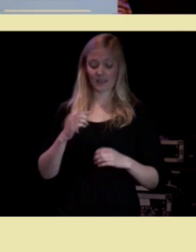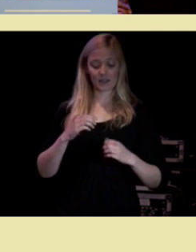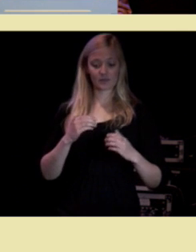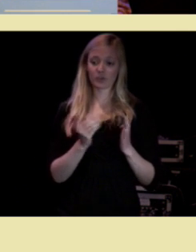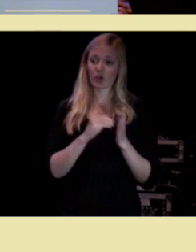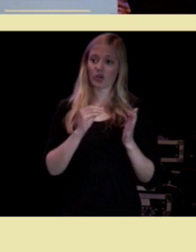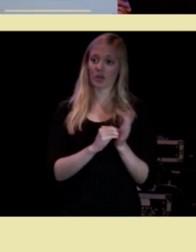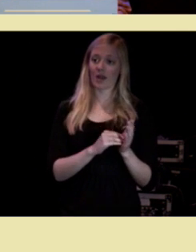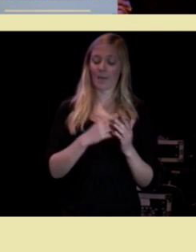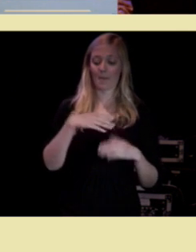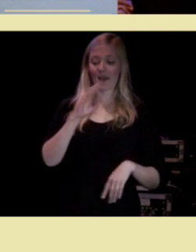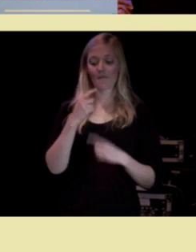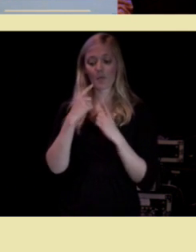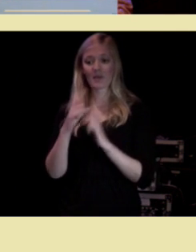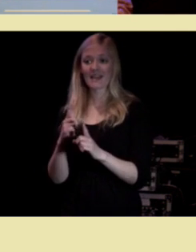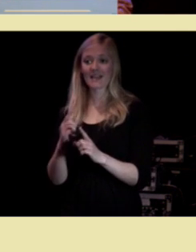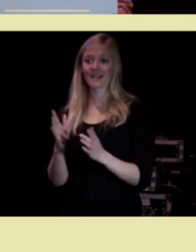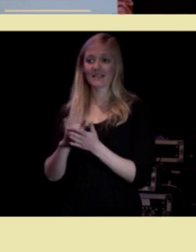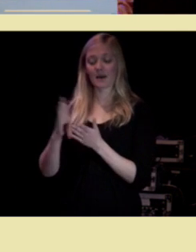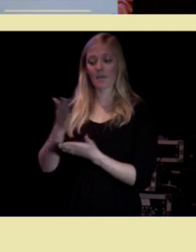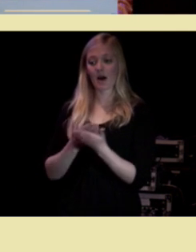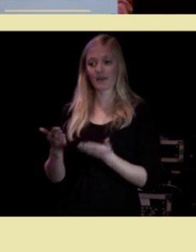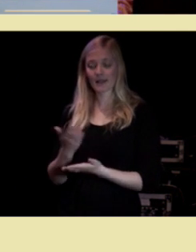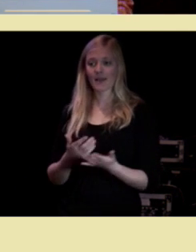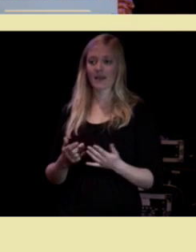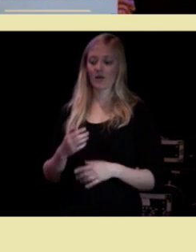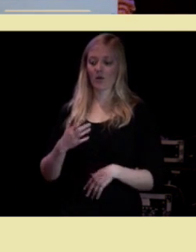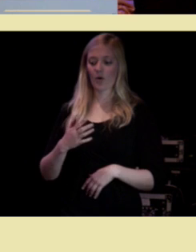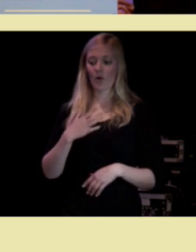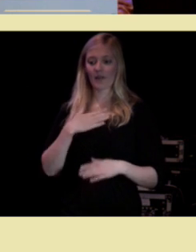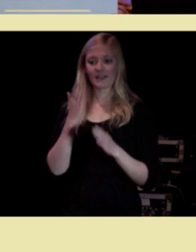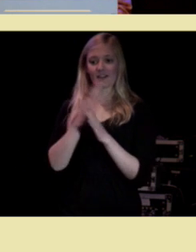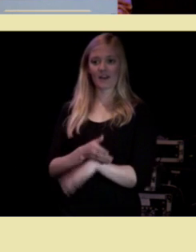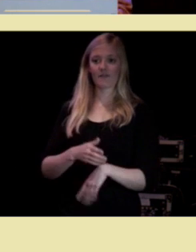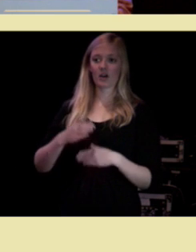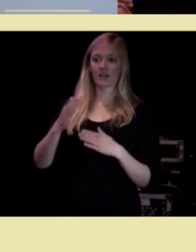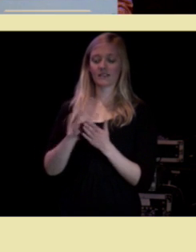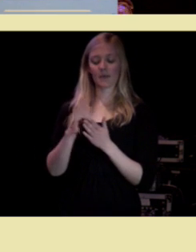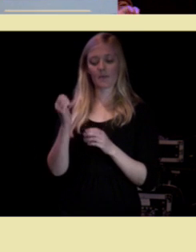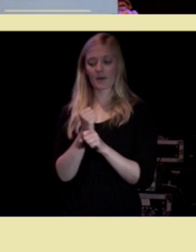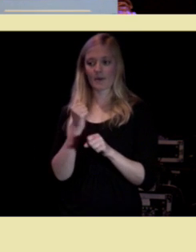forpliktende samhandling og et bedre, kvalitetsmessig mer tverrfaglig samarbeid.